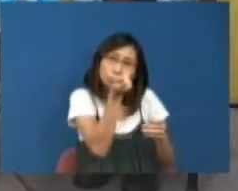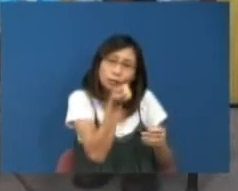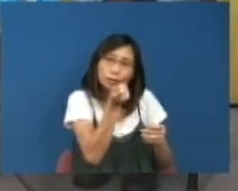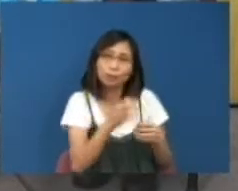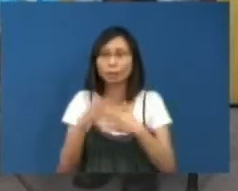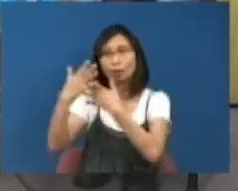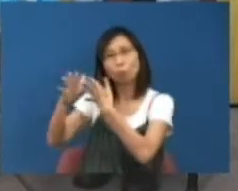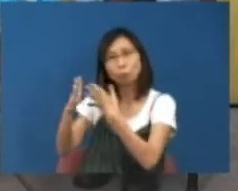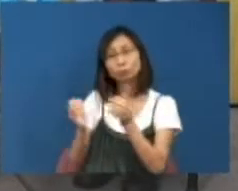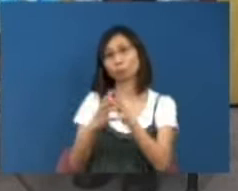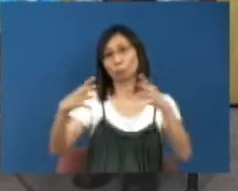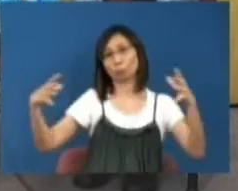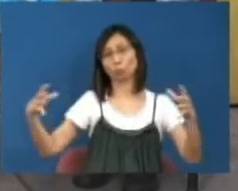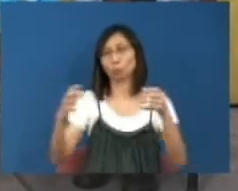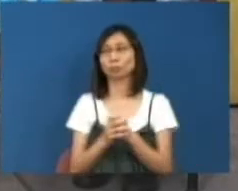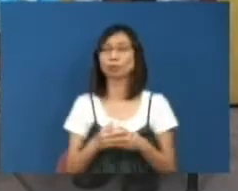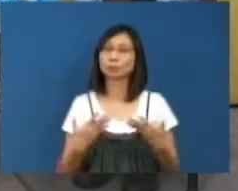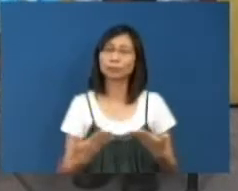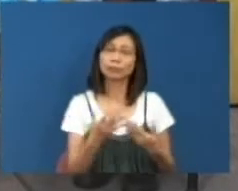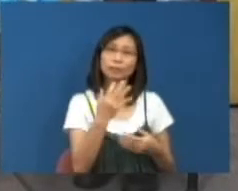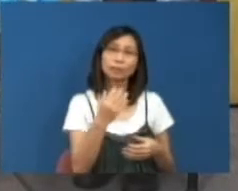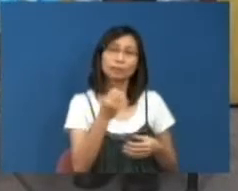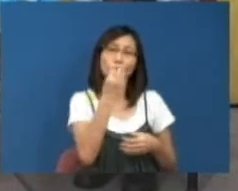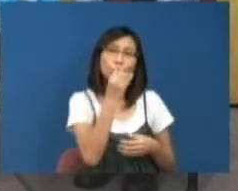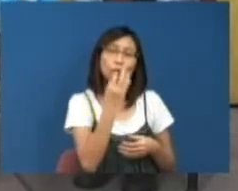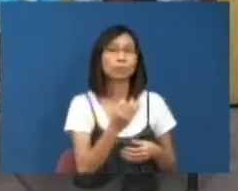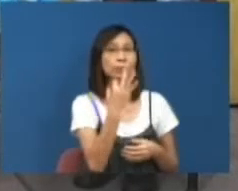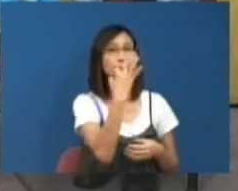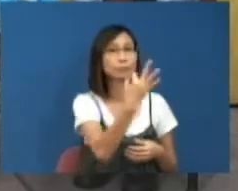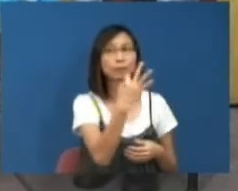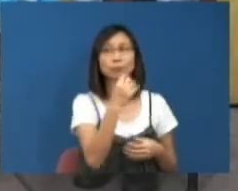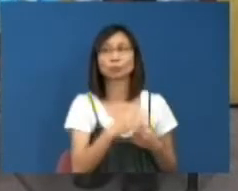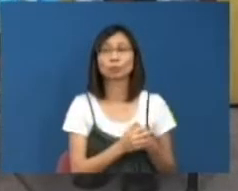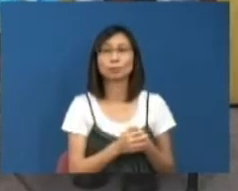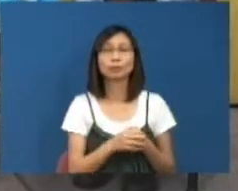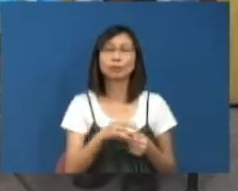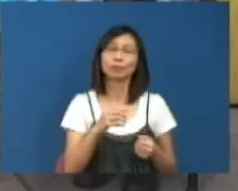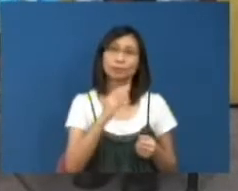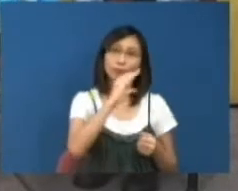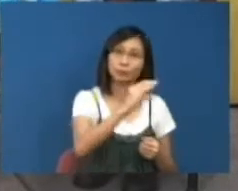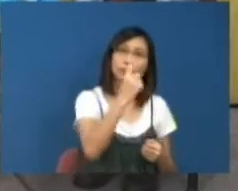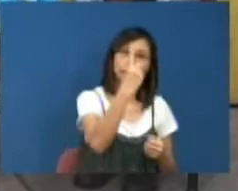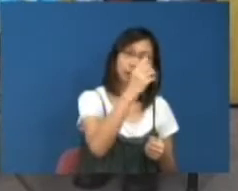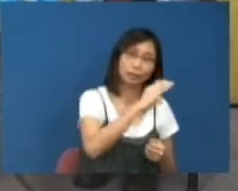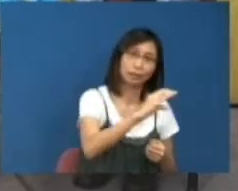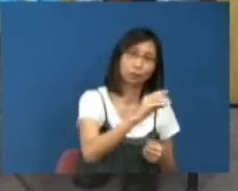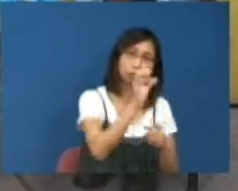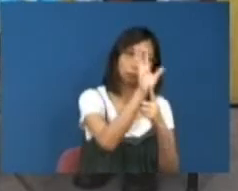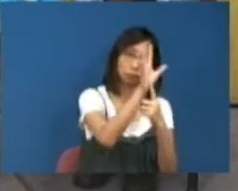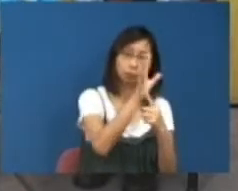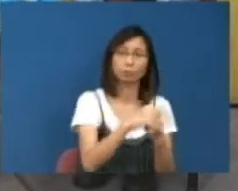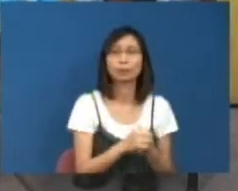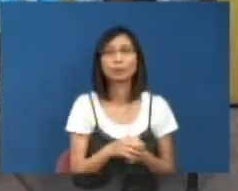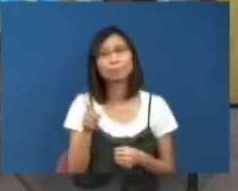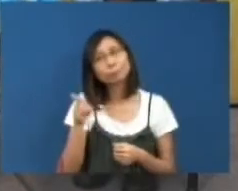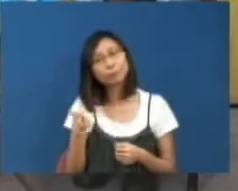香港而家講緊嗰啲都係裝3個兆瓦左右咯，咁但係已經1億一隻，過億㗎啦嚇，咁如果呢啲又係